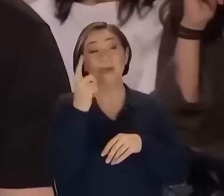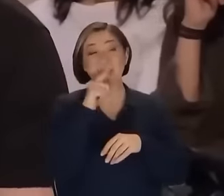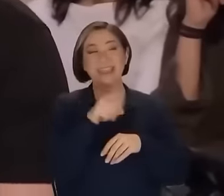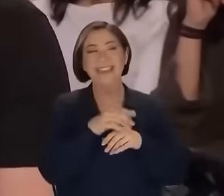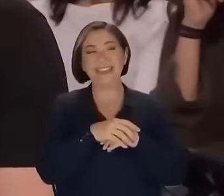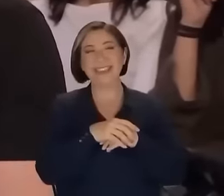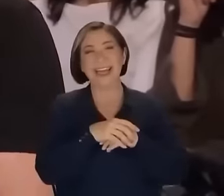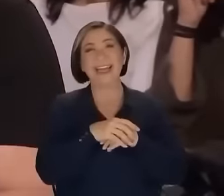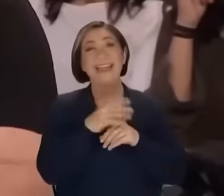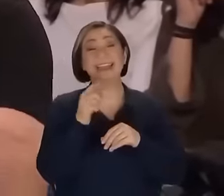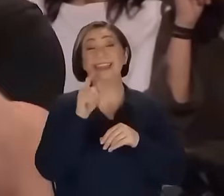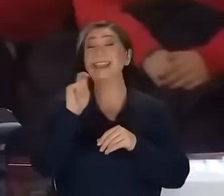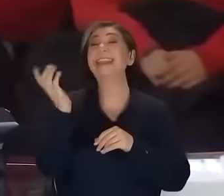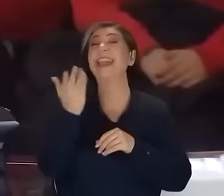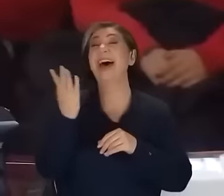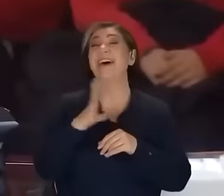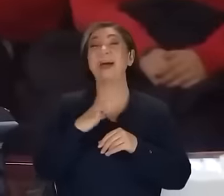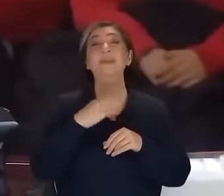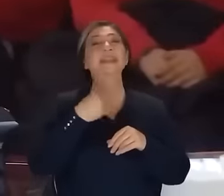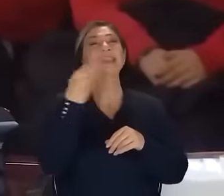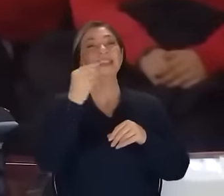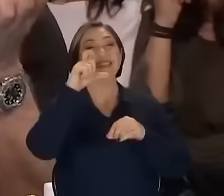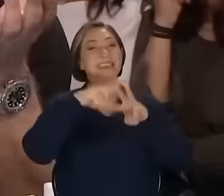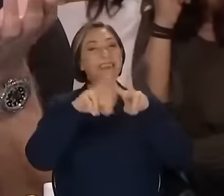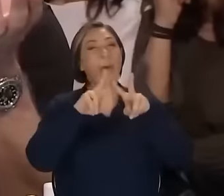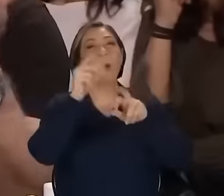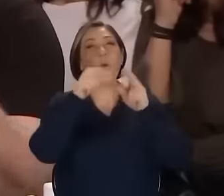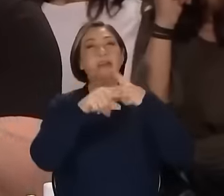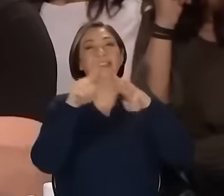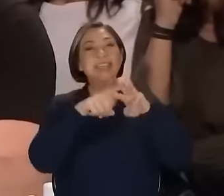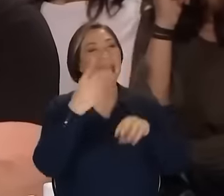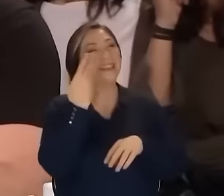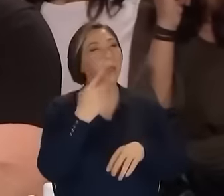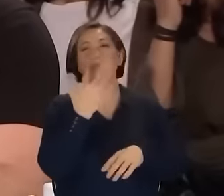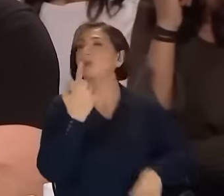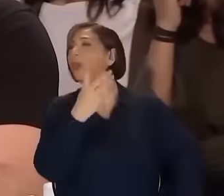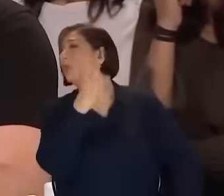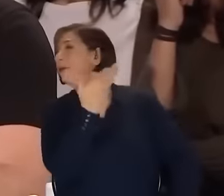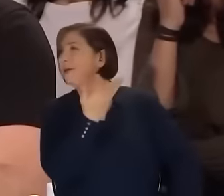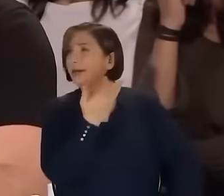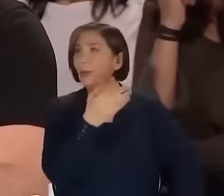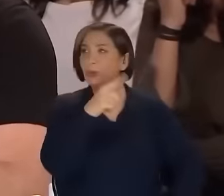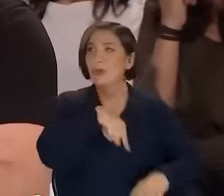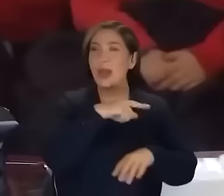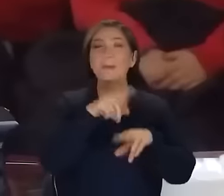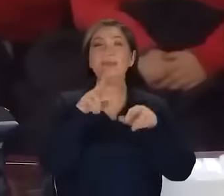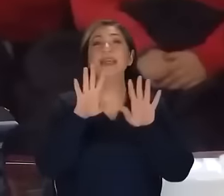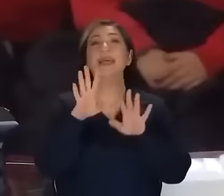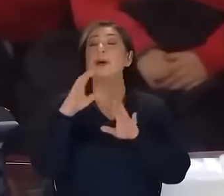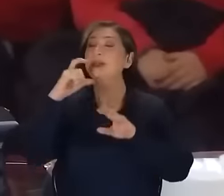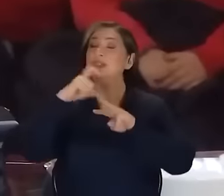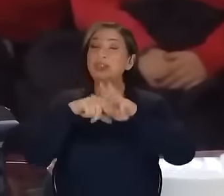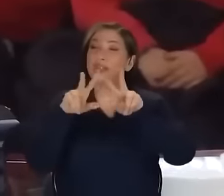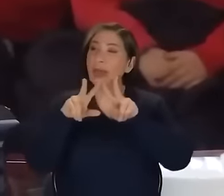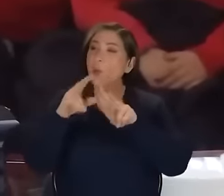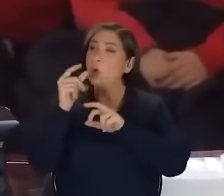için. Yani biz bir gençliğimizde böyle Cem Özer'i izlerken ne oluyor ya, neler diyor falan vardı ya, öyle bir dönem vardı. Yani... Ama Cem Özer